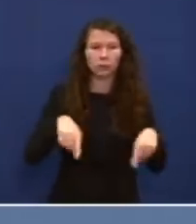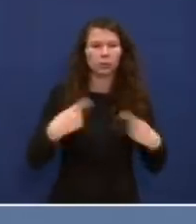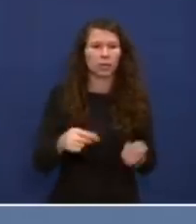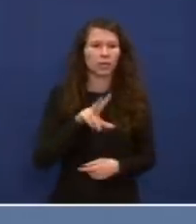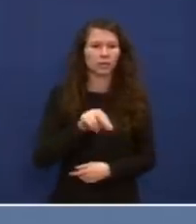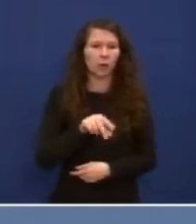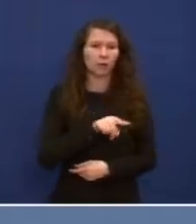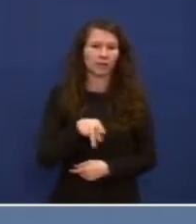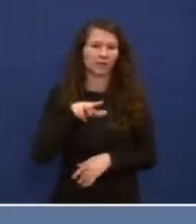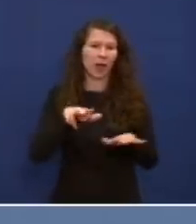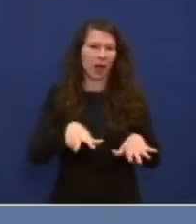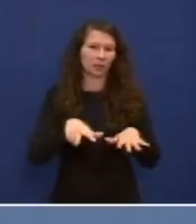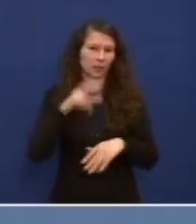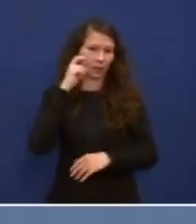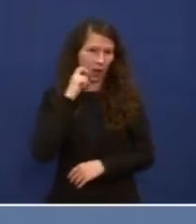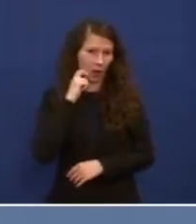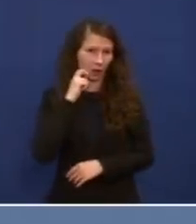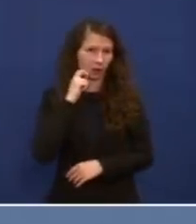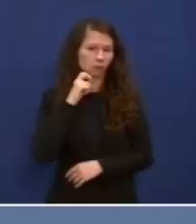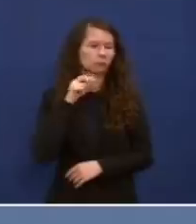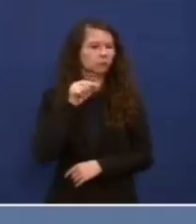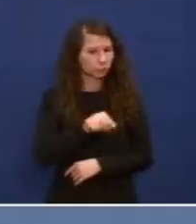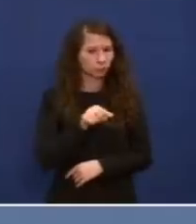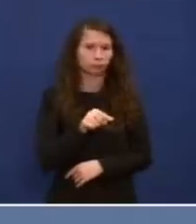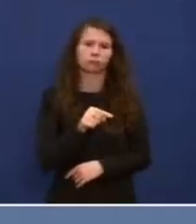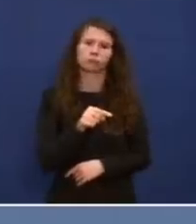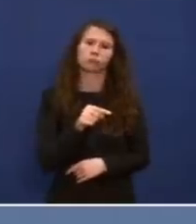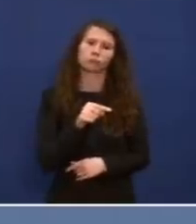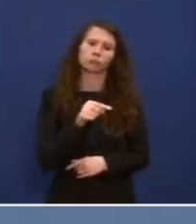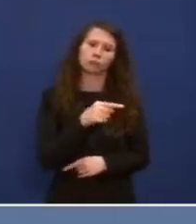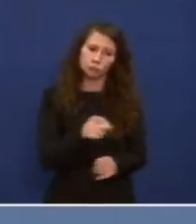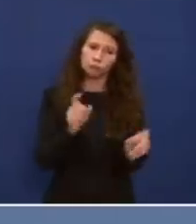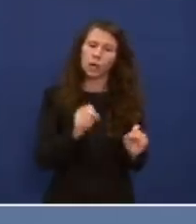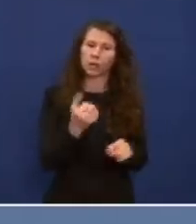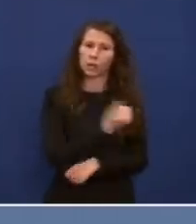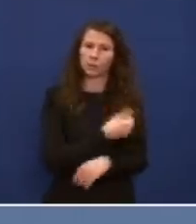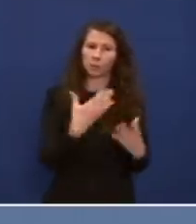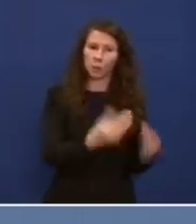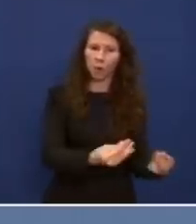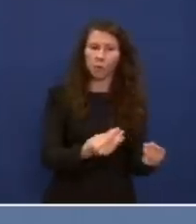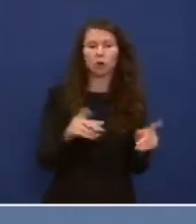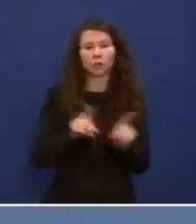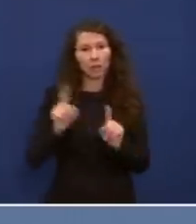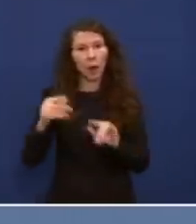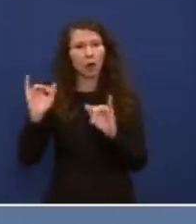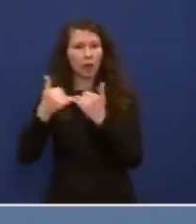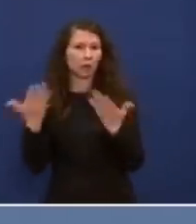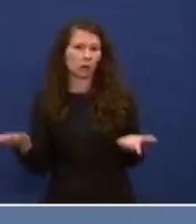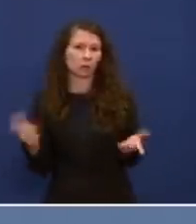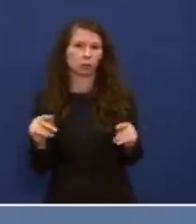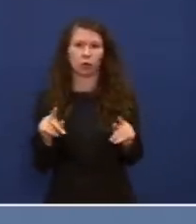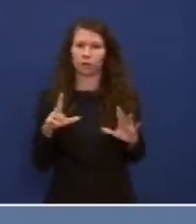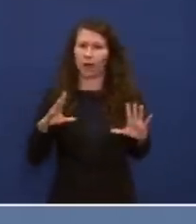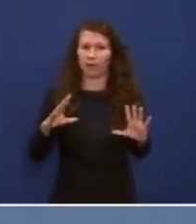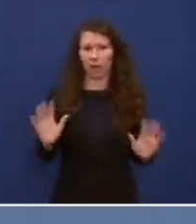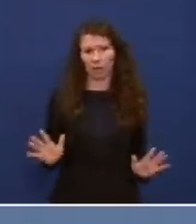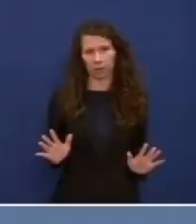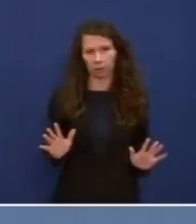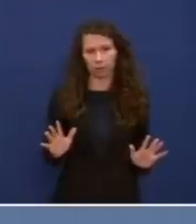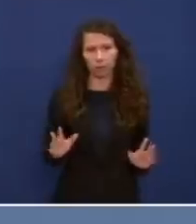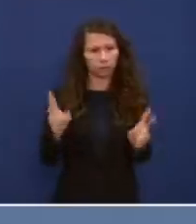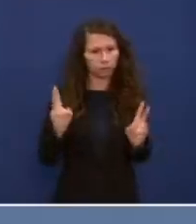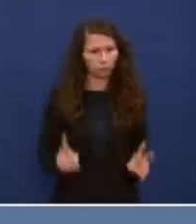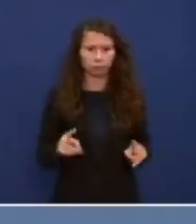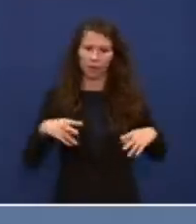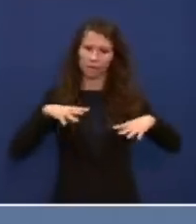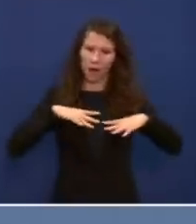bis 18-Jährigen wie bei den Eltern. Am Ende ist es ja eine freiwillige Entscheidung. Eine freiwillige Entscheidung der